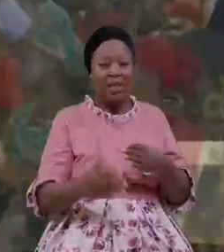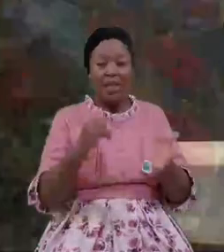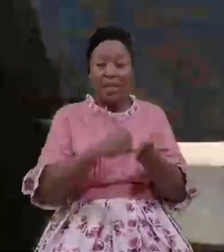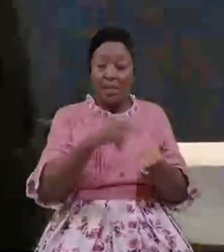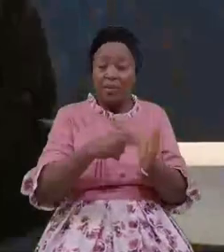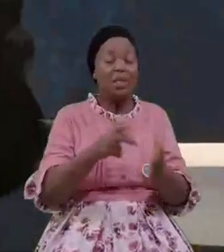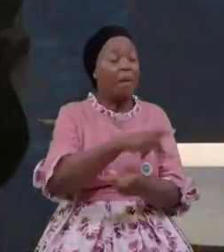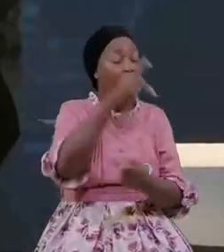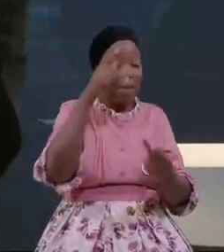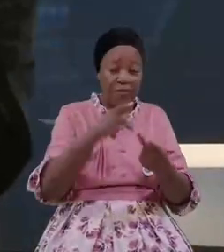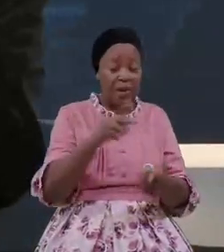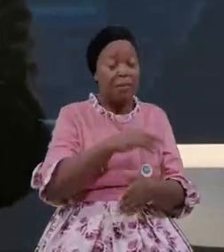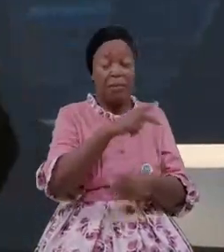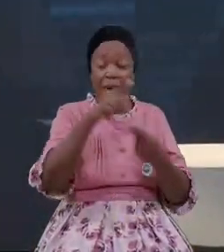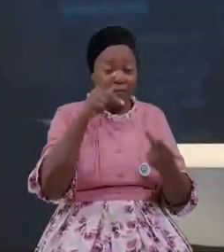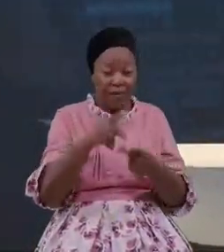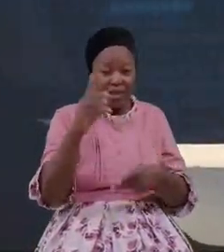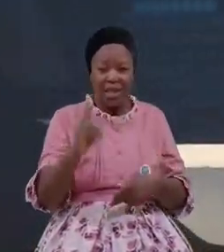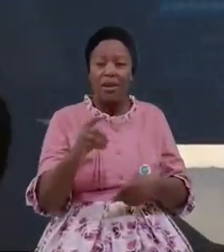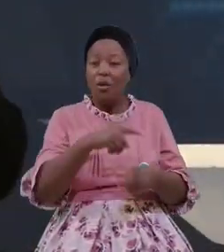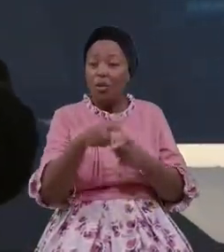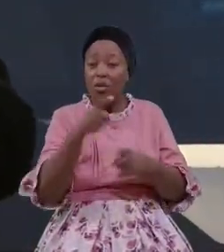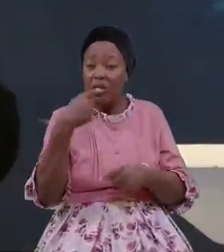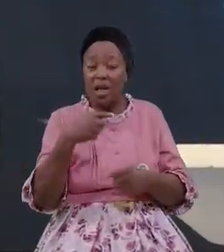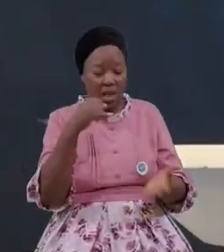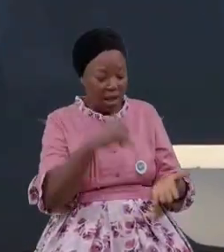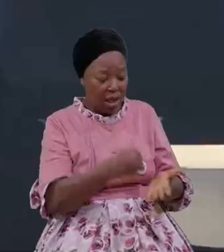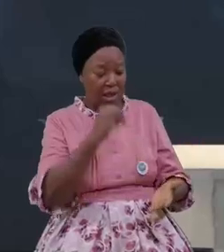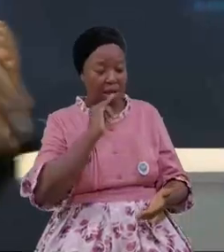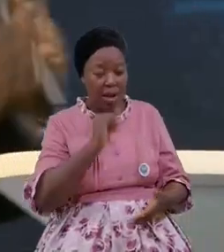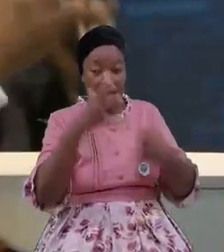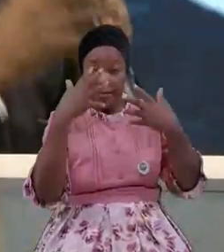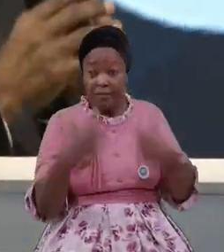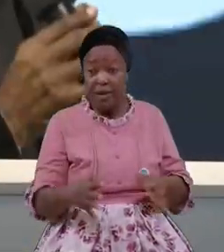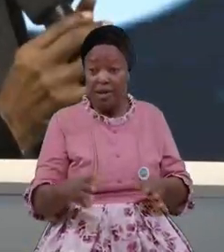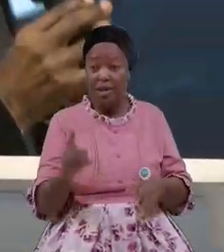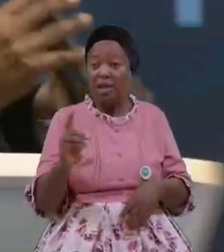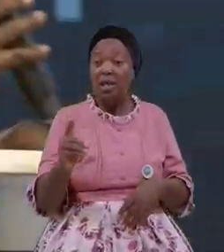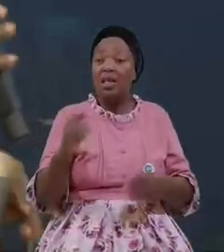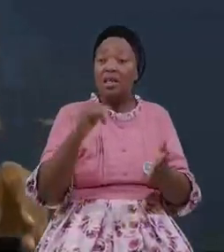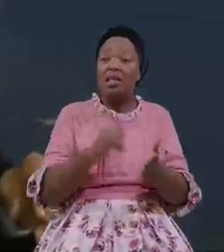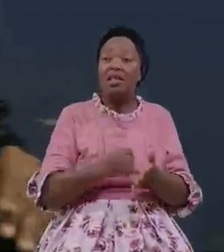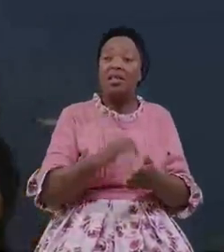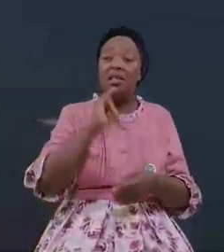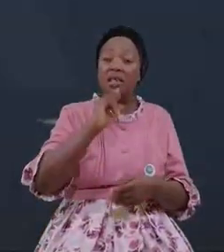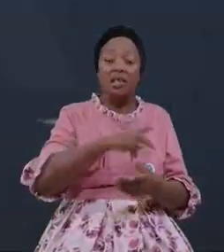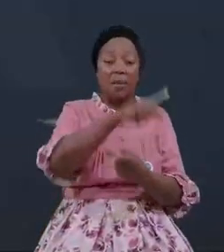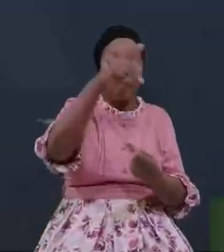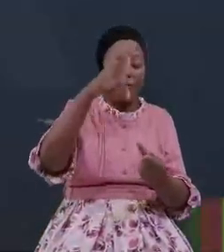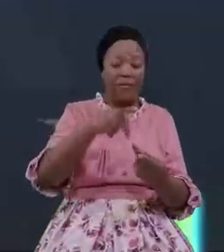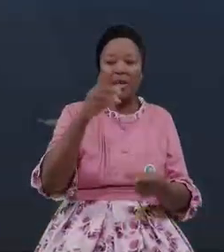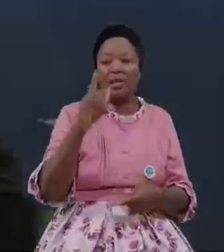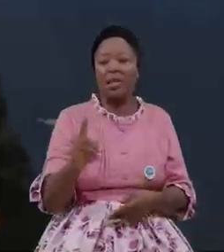c'est parfait c'est perfectionné quand il dit tout est accompli c la V que tout est